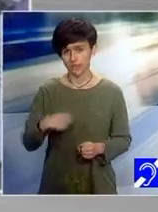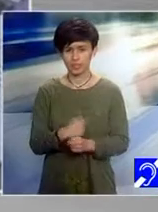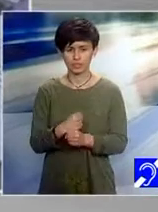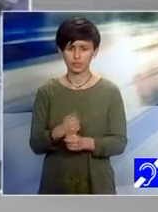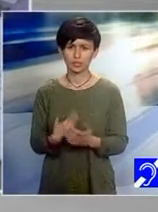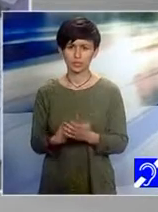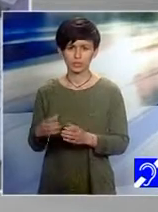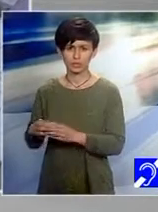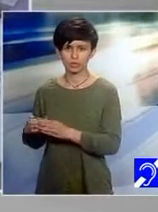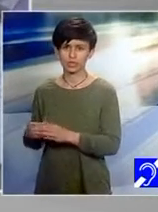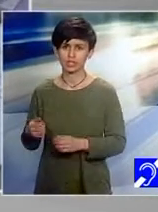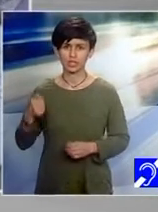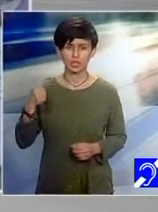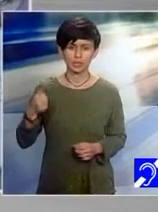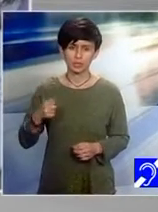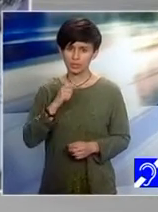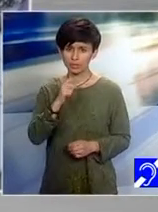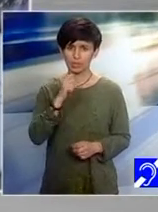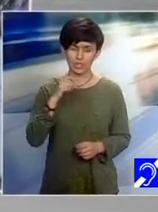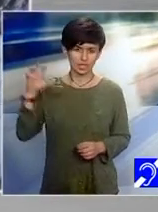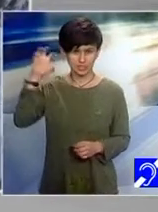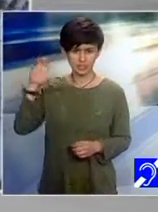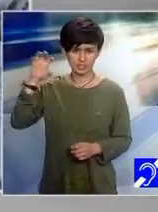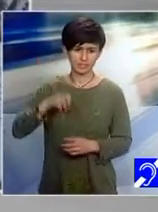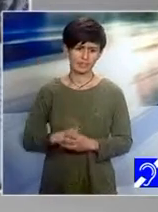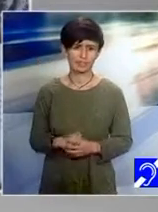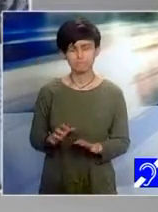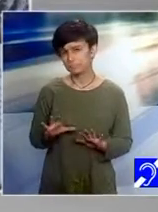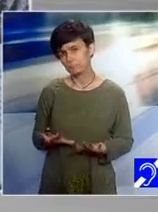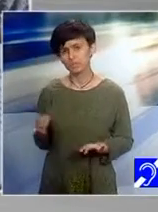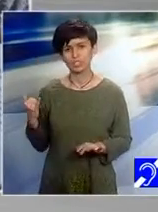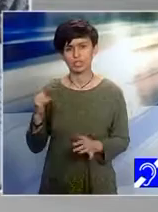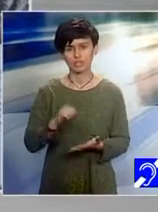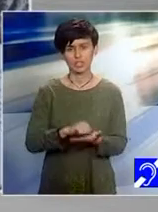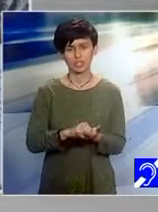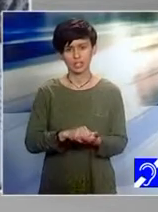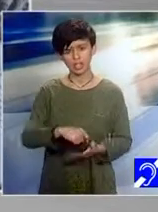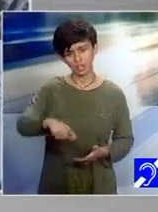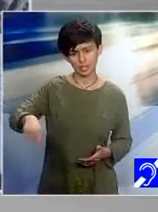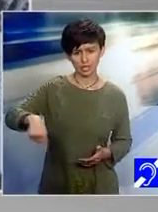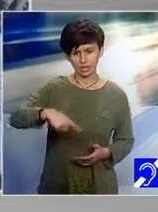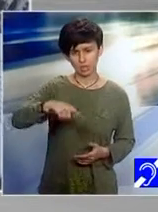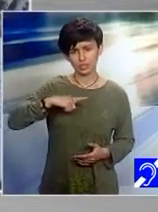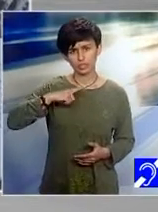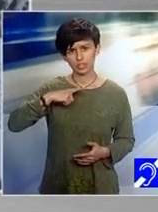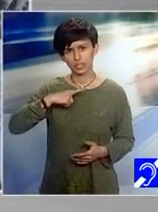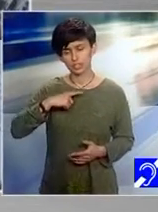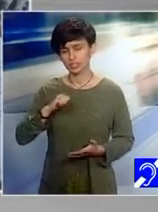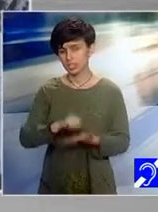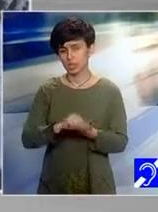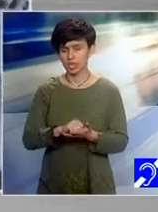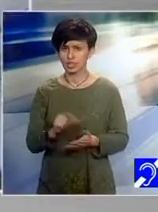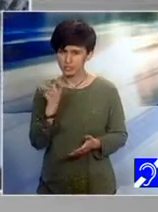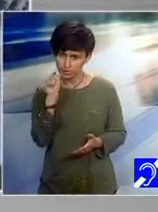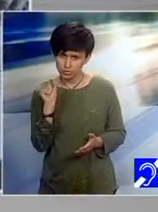armeano-maghiară din Transilvania. Așa a ajuns la noi cartea și, bineînțeles, este o carte foarte